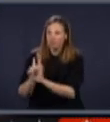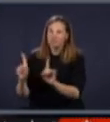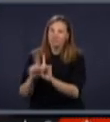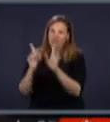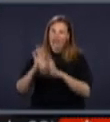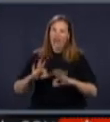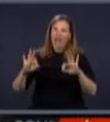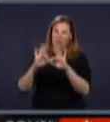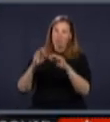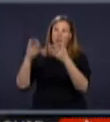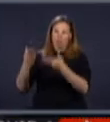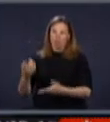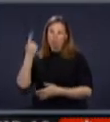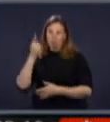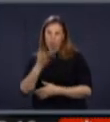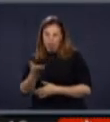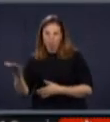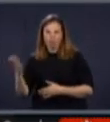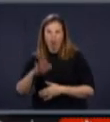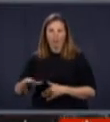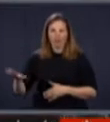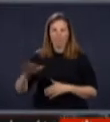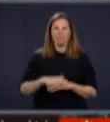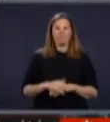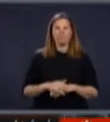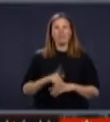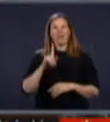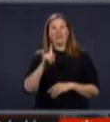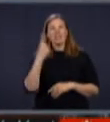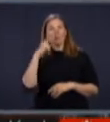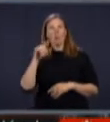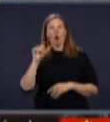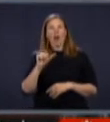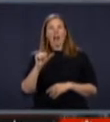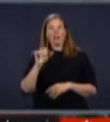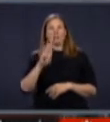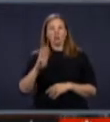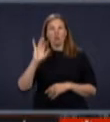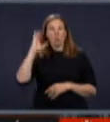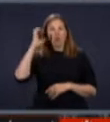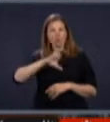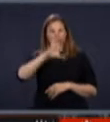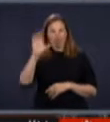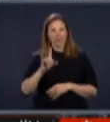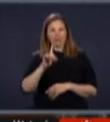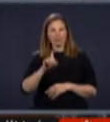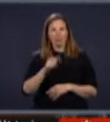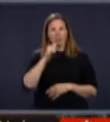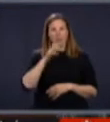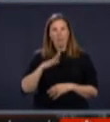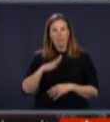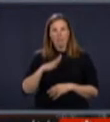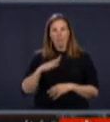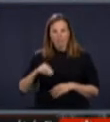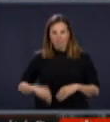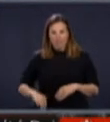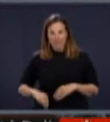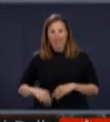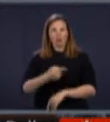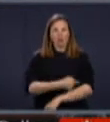importante pour eux autres. Maintenant, question pour Alex Poissonneau, Radio-Canada. Madame la ministre, Monsieur le Premier ministre, Dr